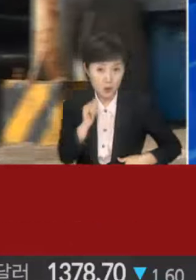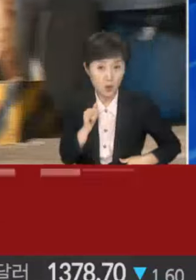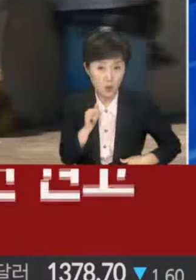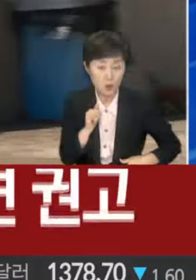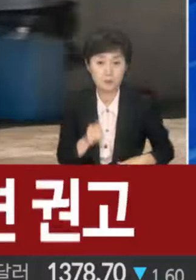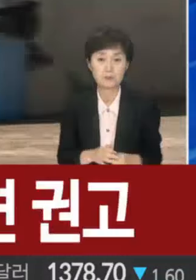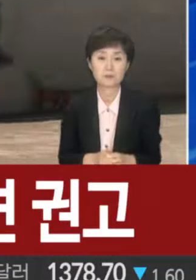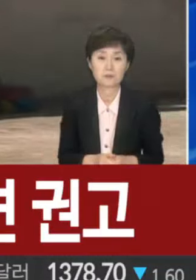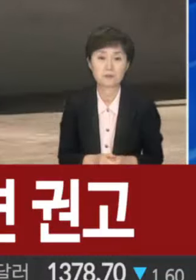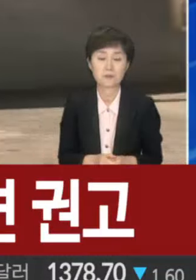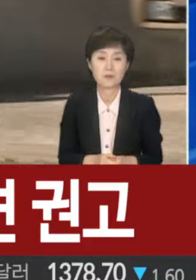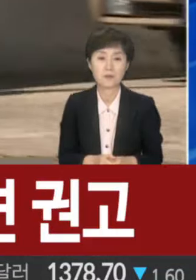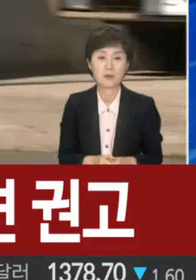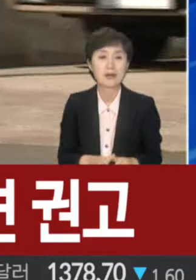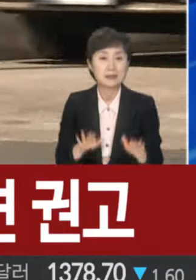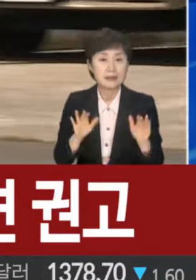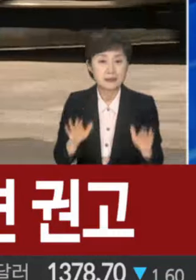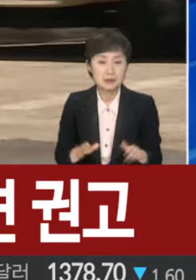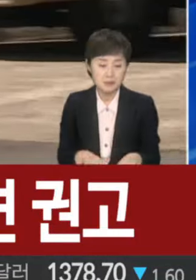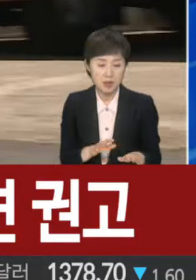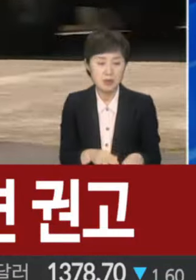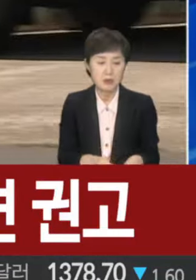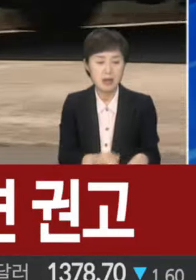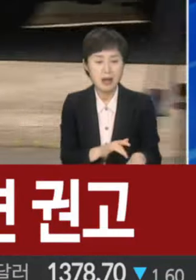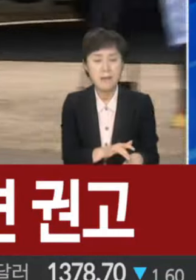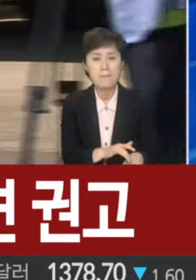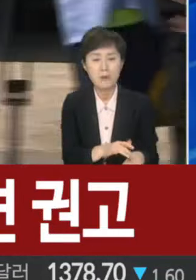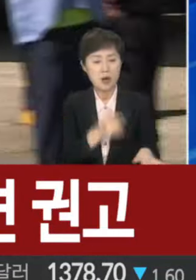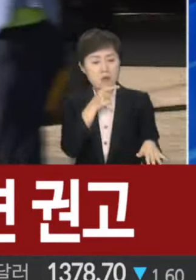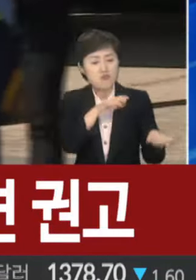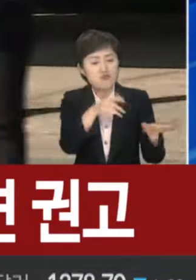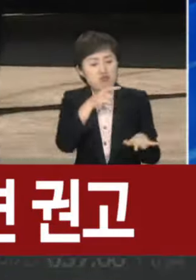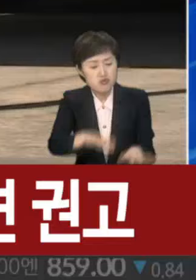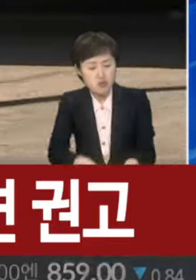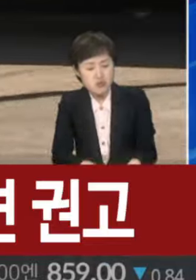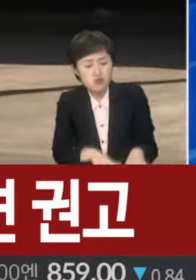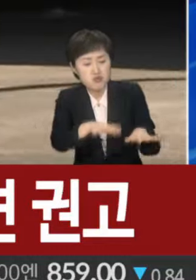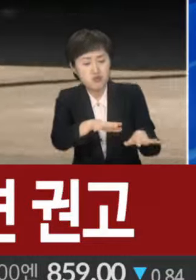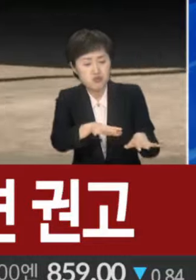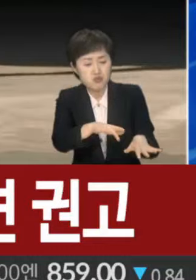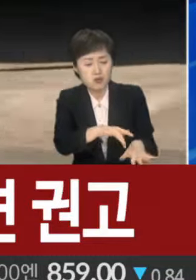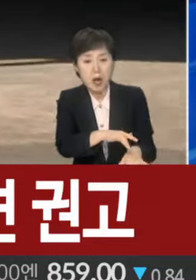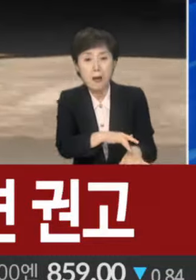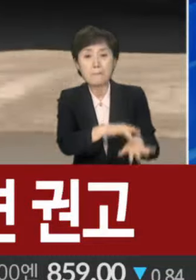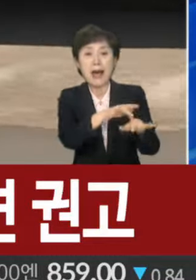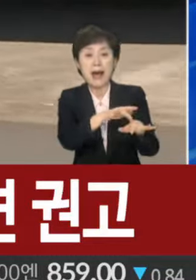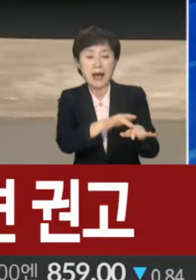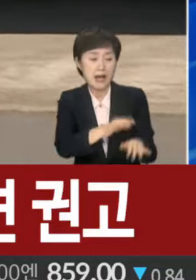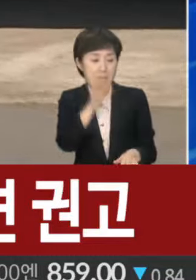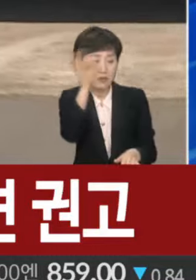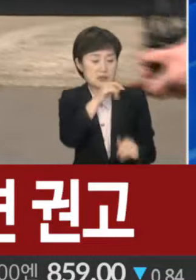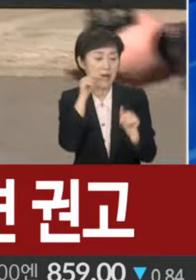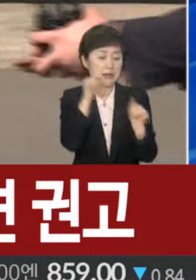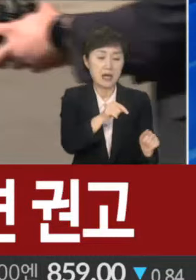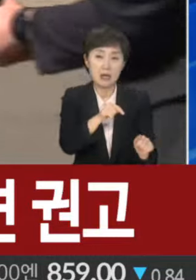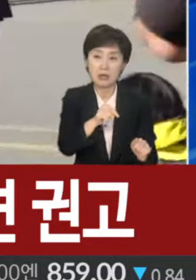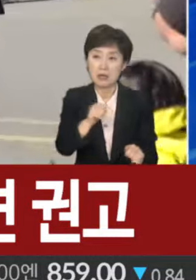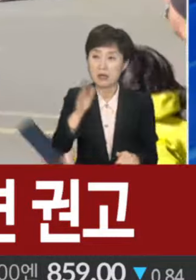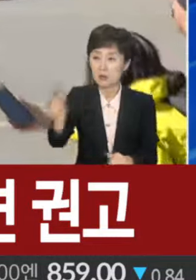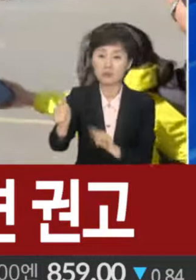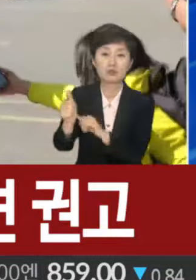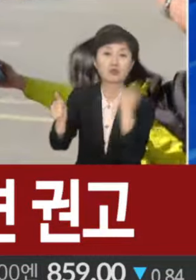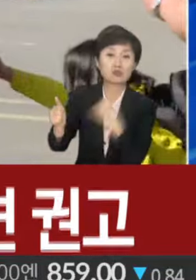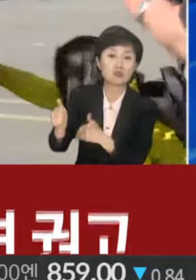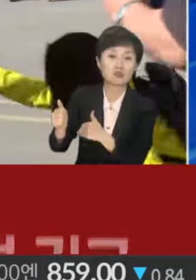구체적으로 말씀드리면 지금 수중수색 지시가 누구한테서부터 직접적으로 있었던 것인가 그리고 이 수중수색 지시를 함에